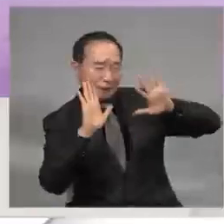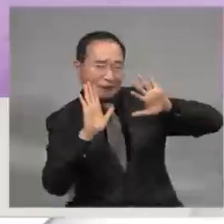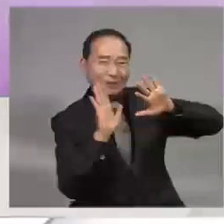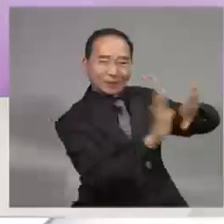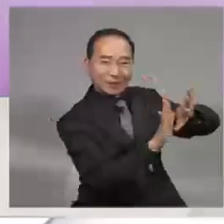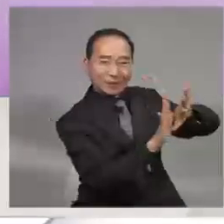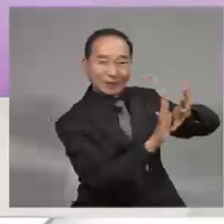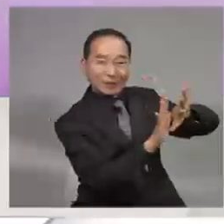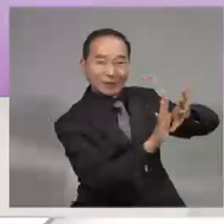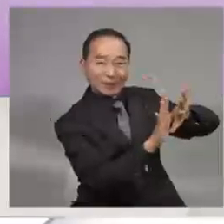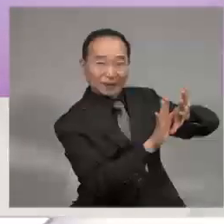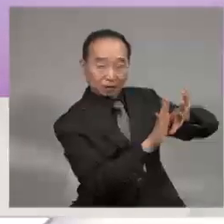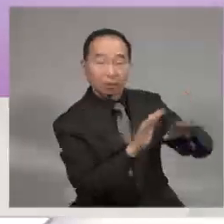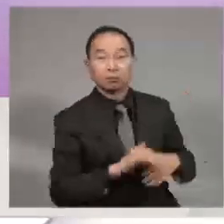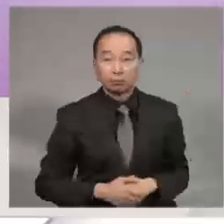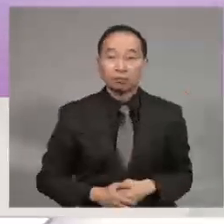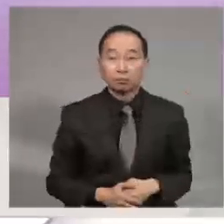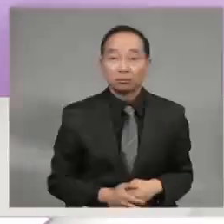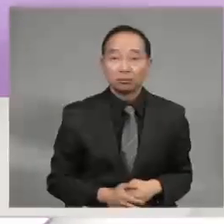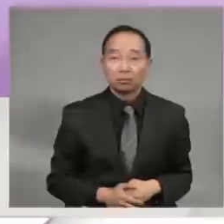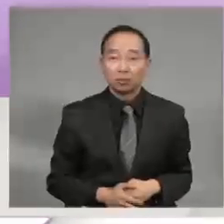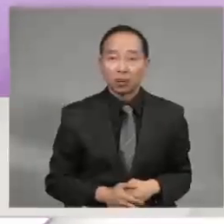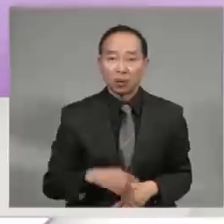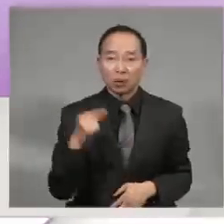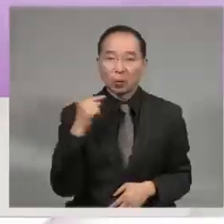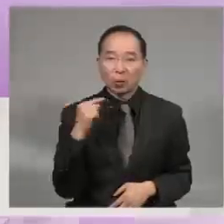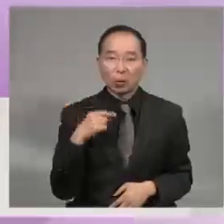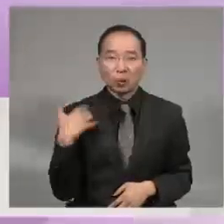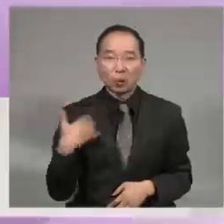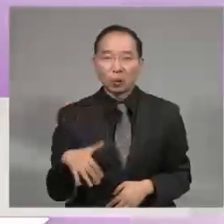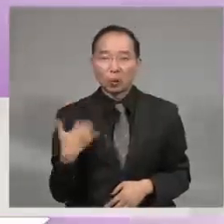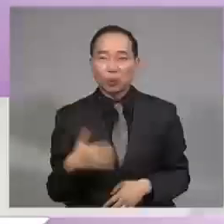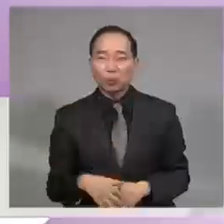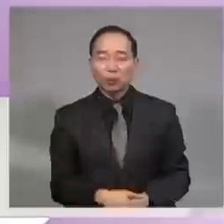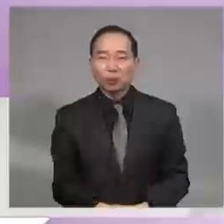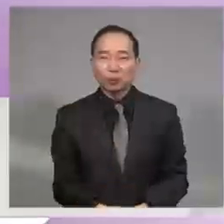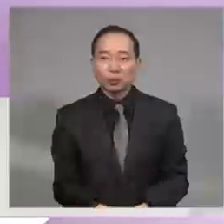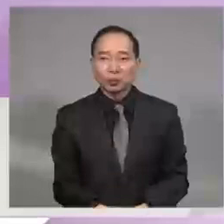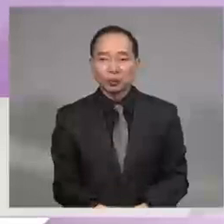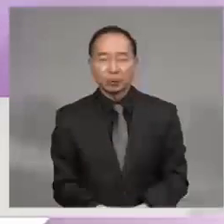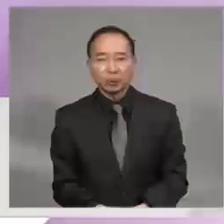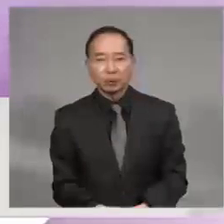철저하게 보관 상황을 관리하고 있습니다. 네. 아, 그럼 저기 정말 쉬운